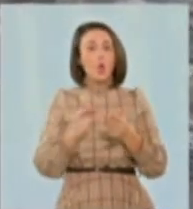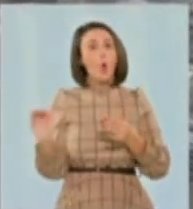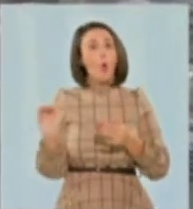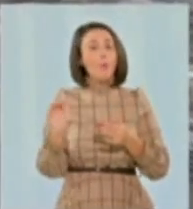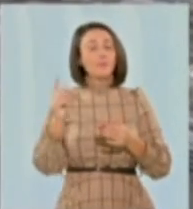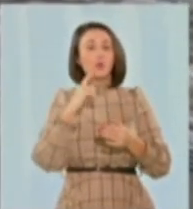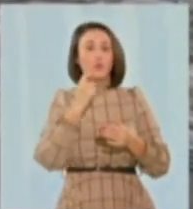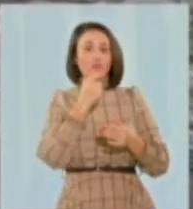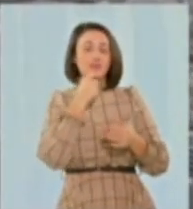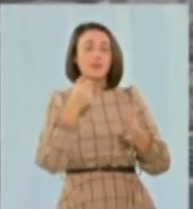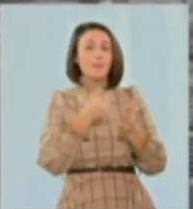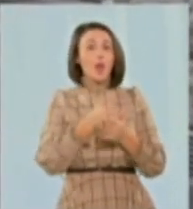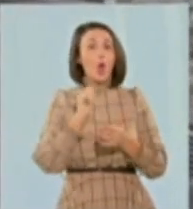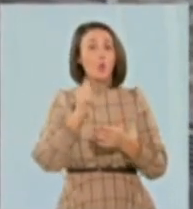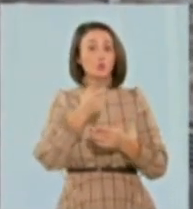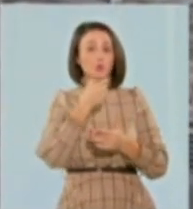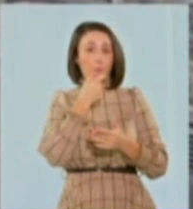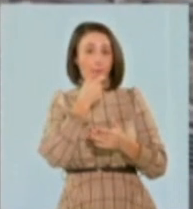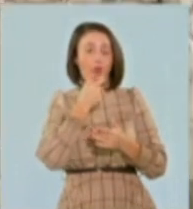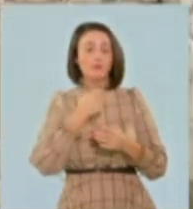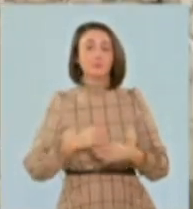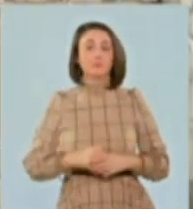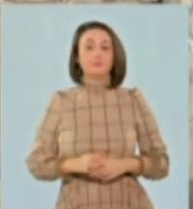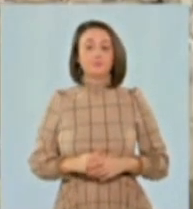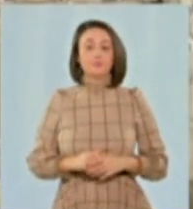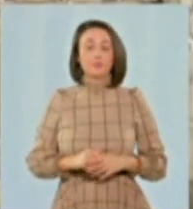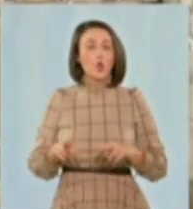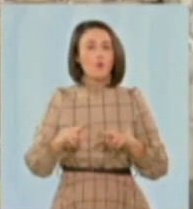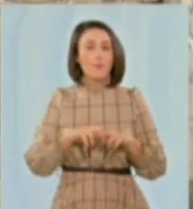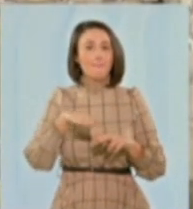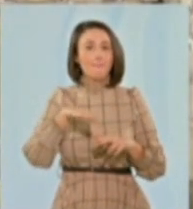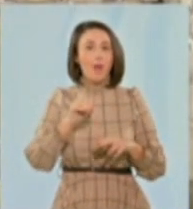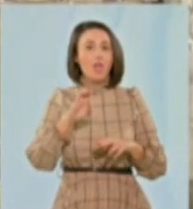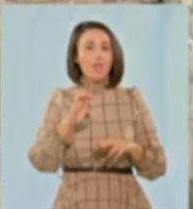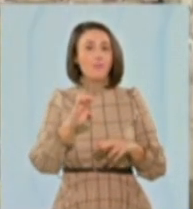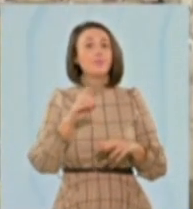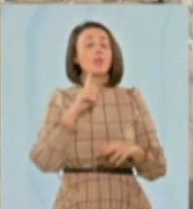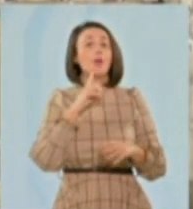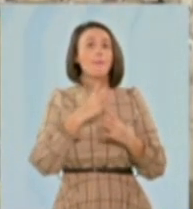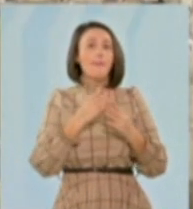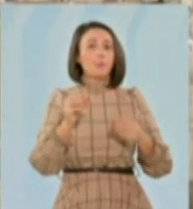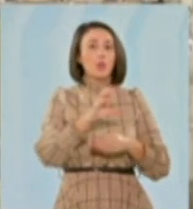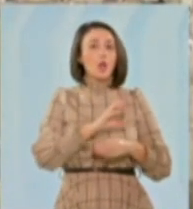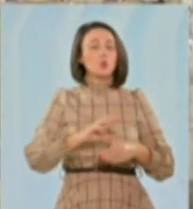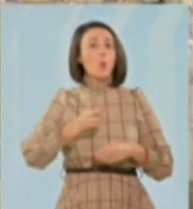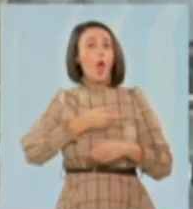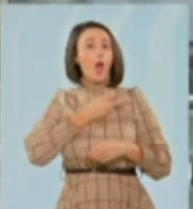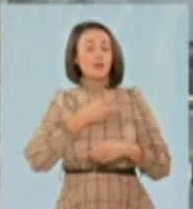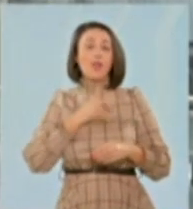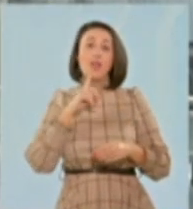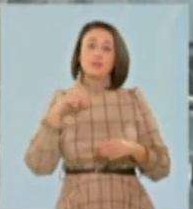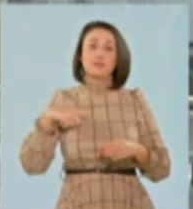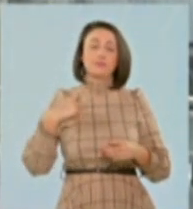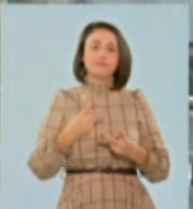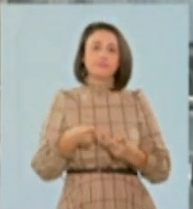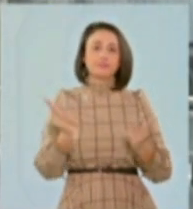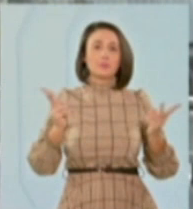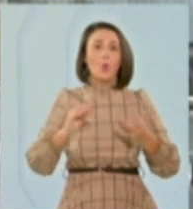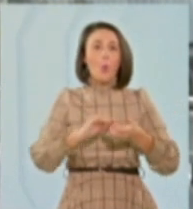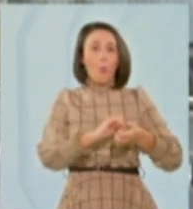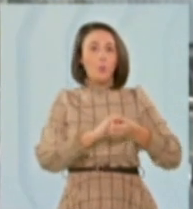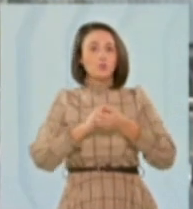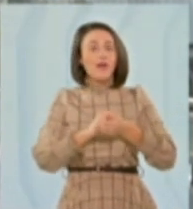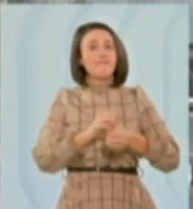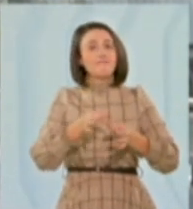copiilor cu vârste de până la 11 ani, inclusiv, potrivit MAE. În mai multe regiuni ale Angliei există deja o transmitere